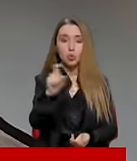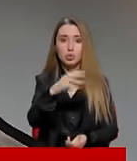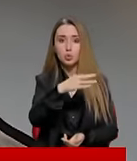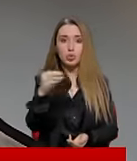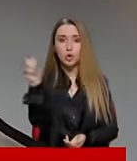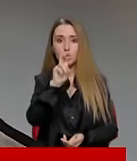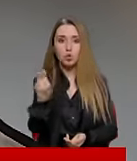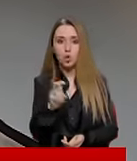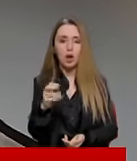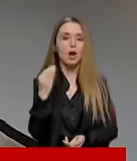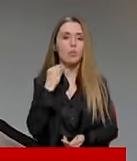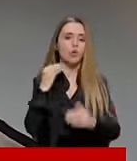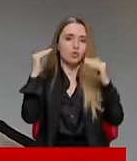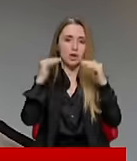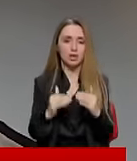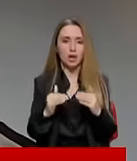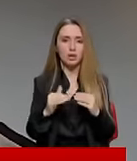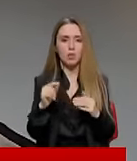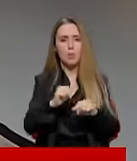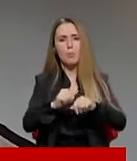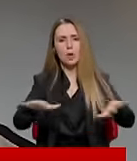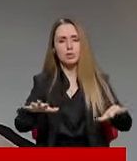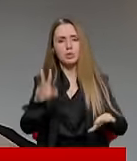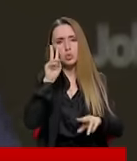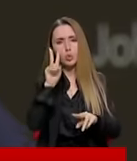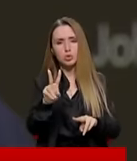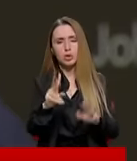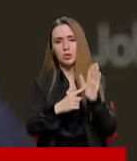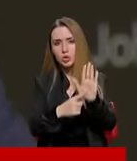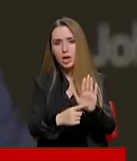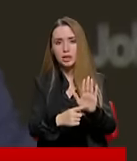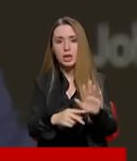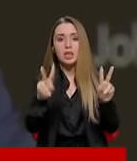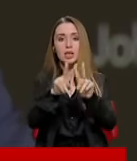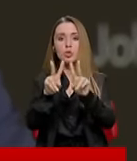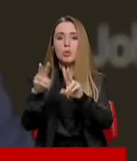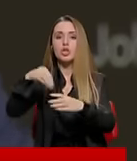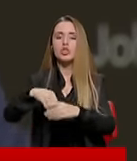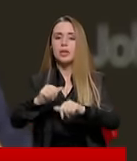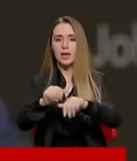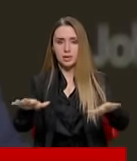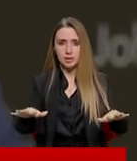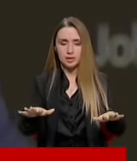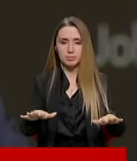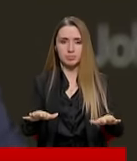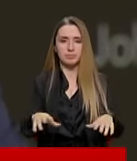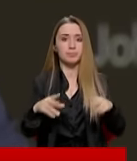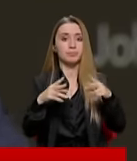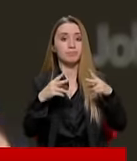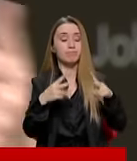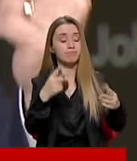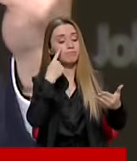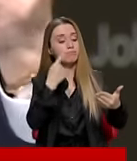dolara yakın borcumuz azaldı bizim bunu yayınladık gösterdik yani bir de web sayfamızda yayınlı açarsınız